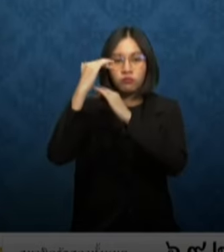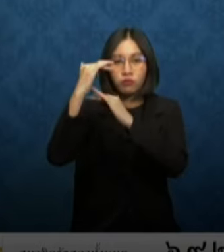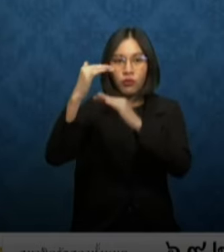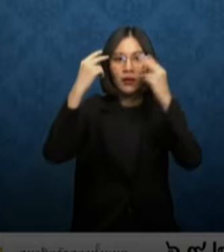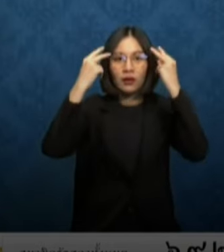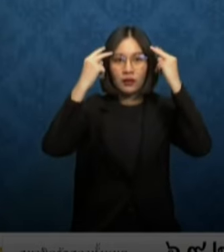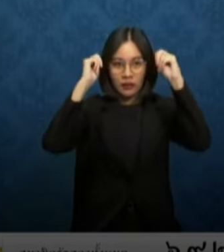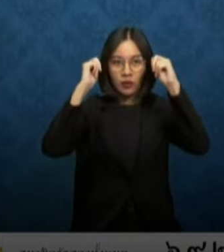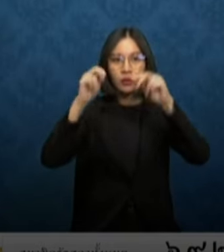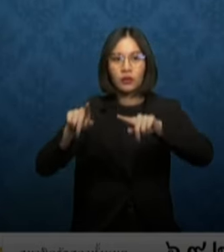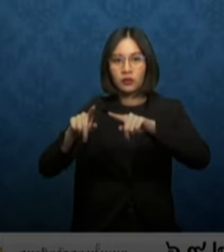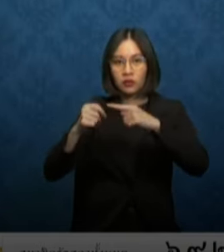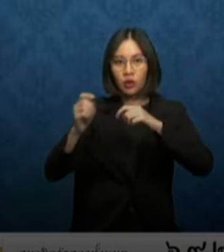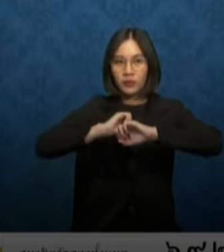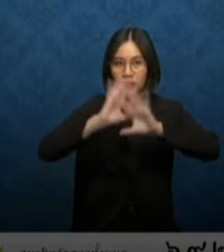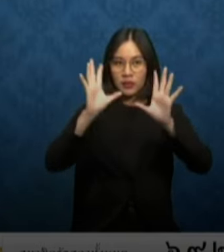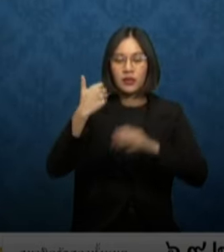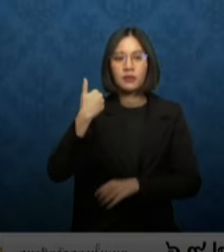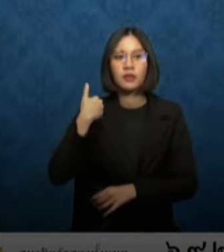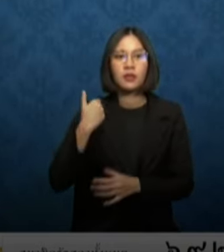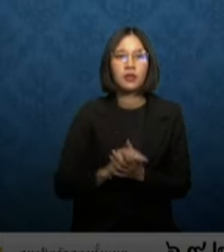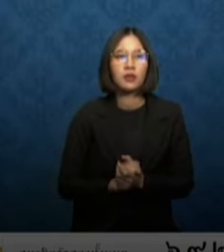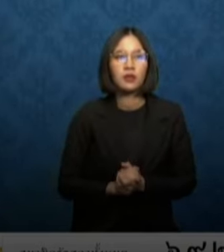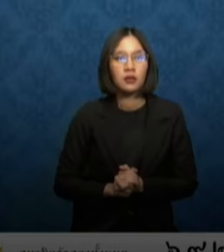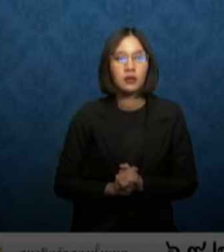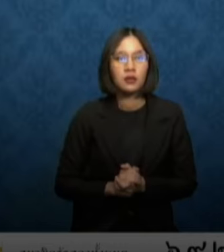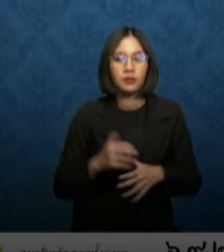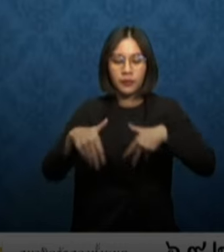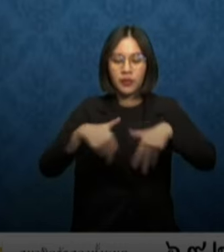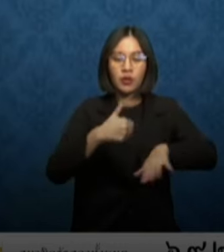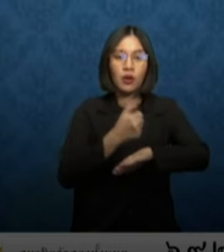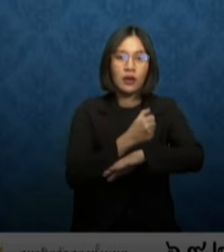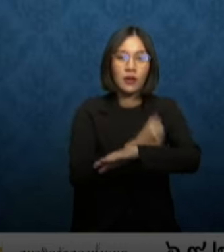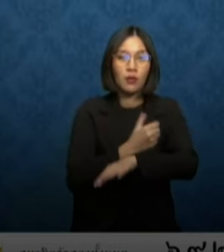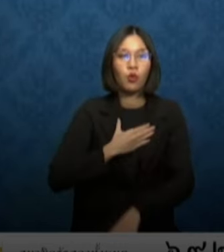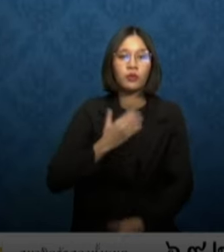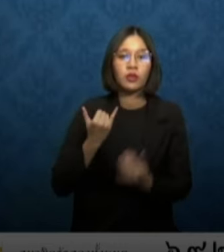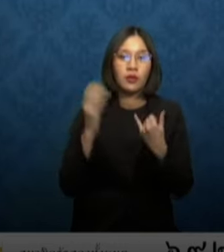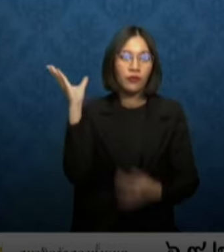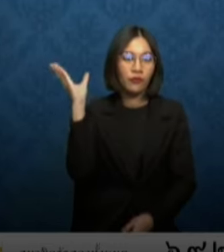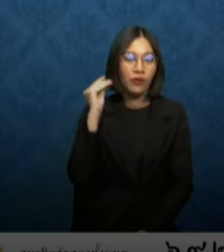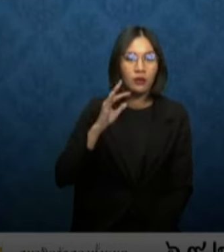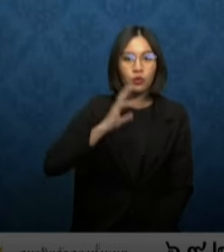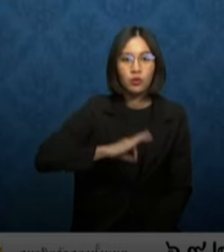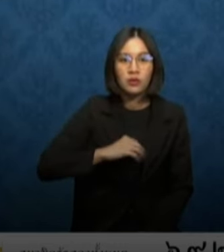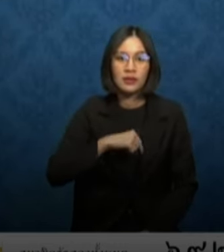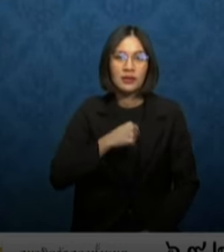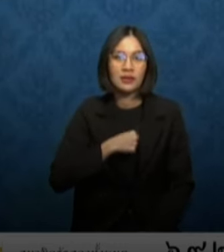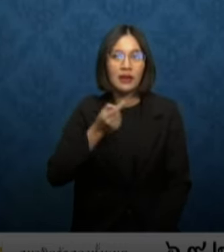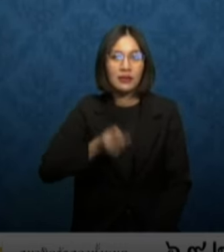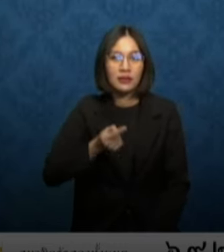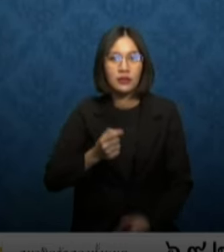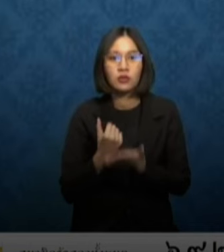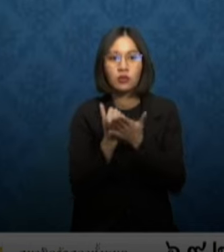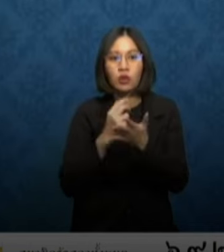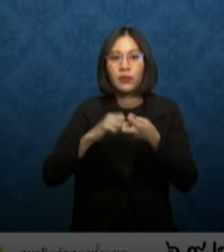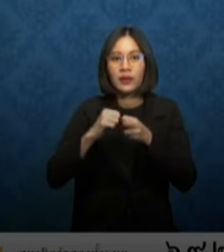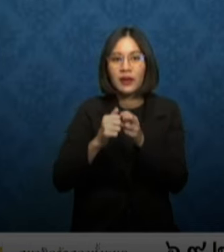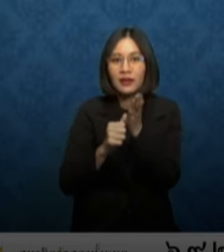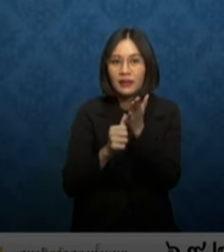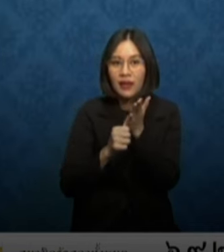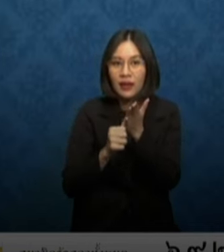รัฐมนตรีจะให้คำตอบที่ชัดๆพี่น้องรายงานของผมที่ฟังอยู่จะได้รู้ว่าท่านจริงใจที่จะแก้ปัญหาด้าน